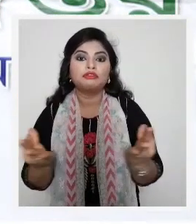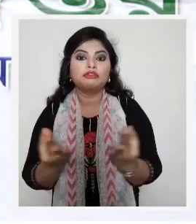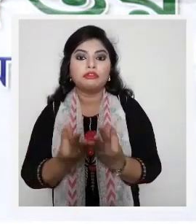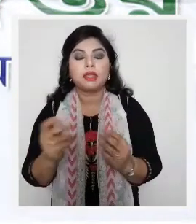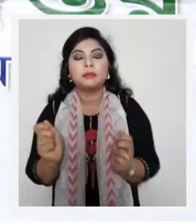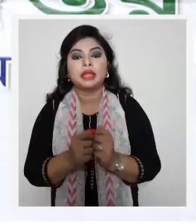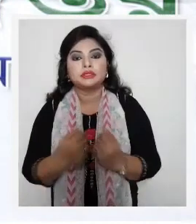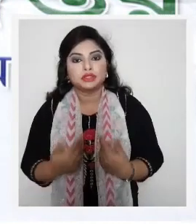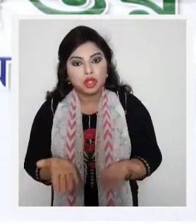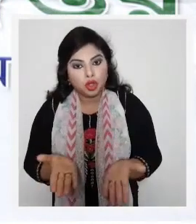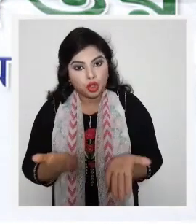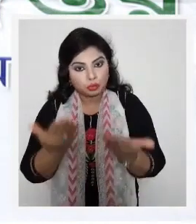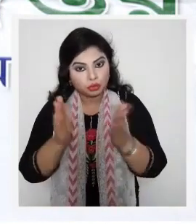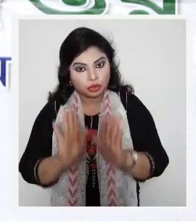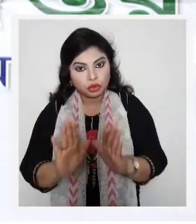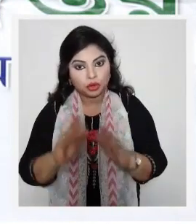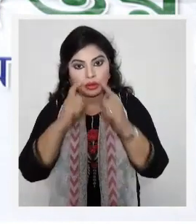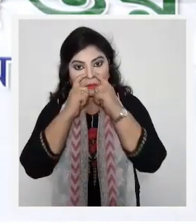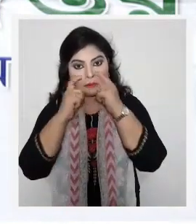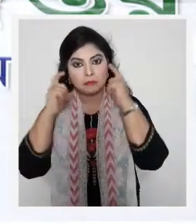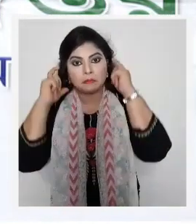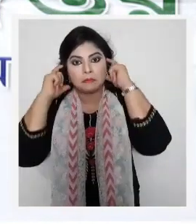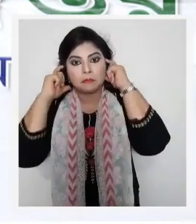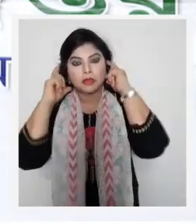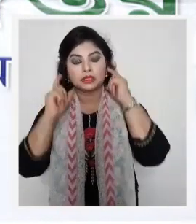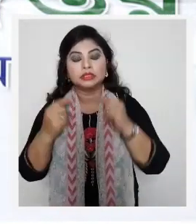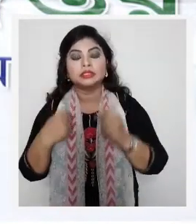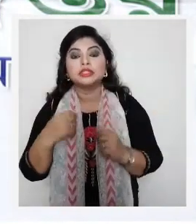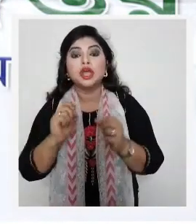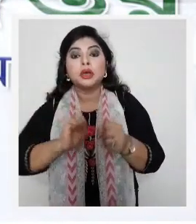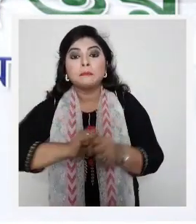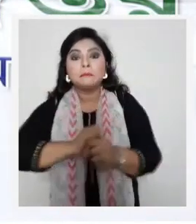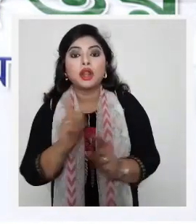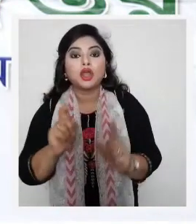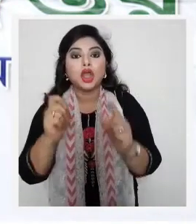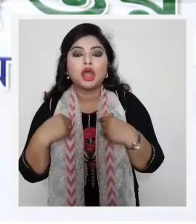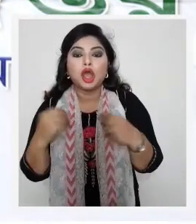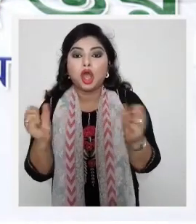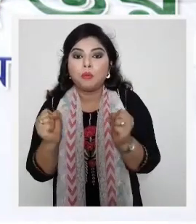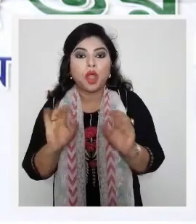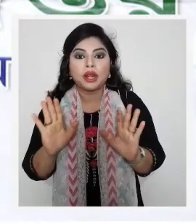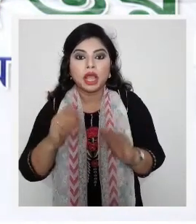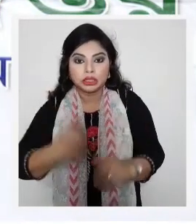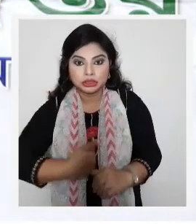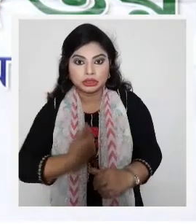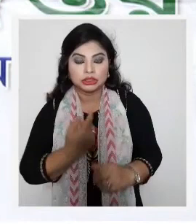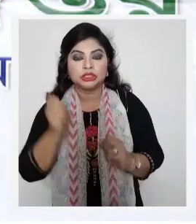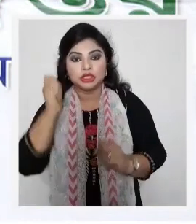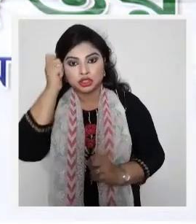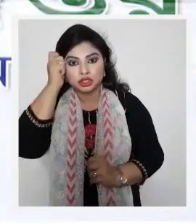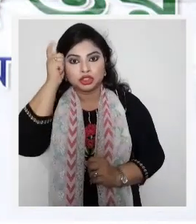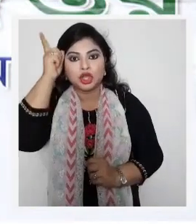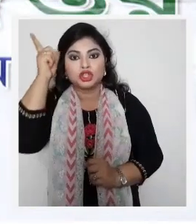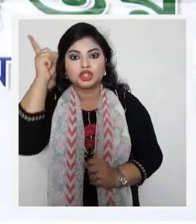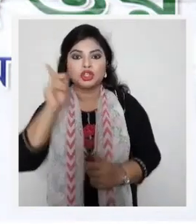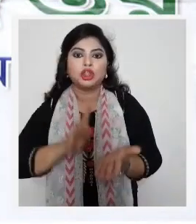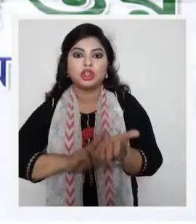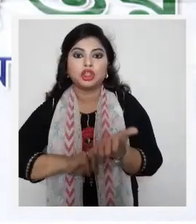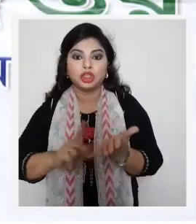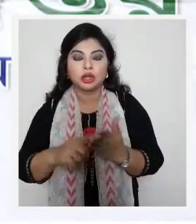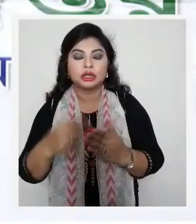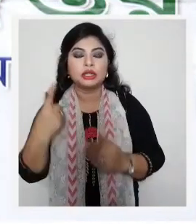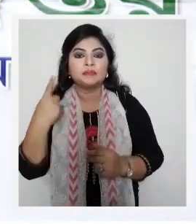মাস্ক পরা নিশ্চিত করুন, নিজের প্রতি দায়িত্বশীল হন, পরিবারের সকল সদস্যকে উদ্বুদ্ধ করুন, করোনা